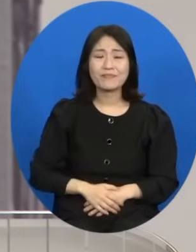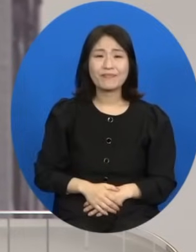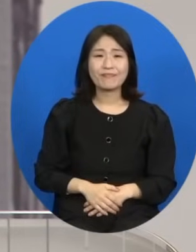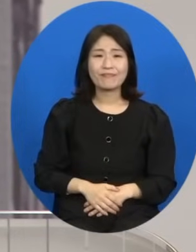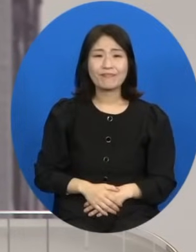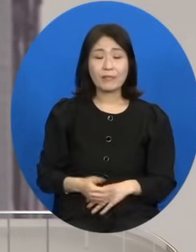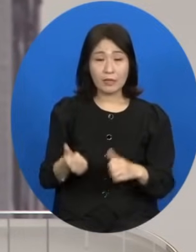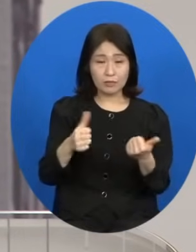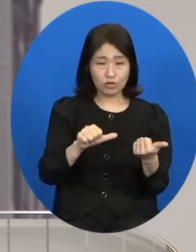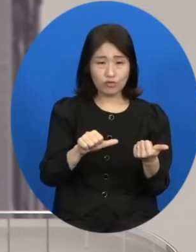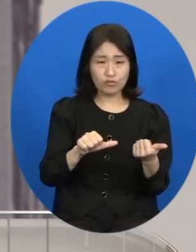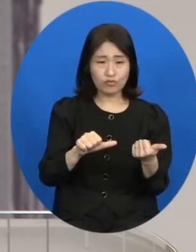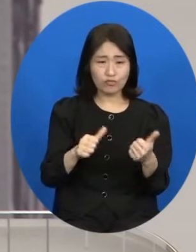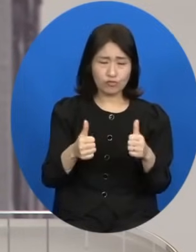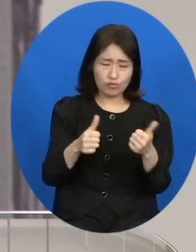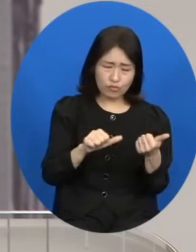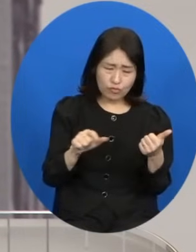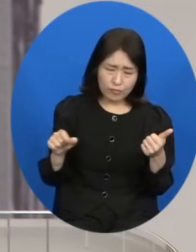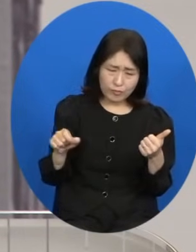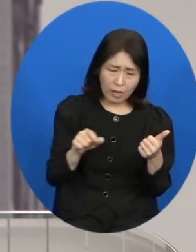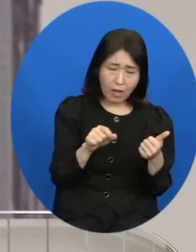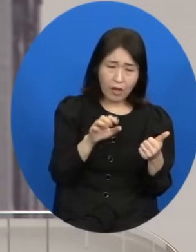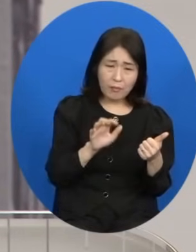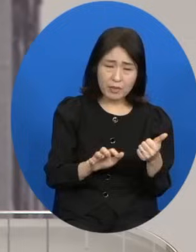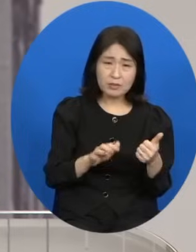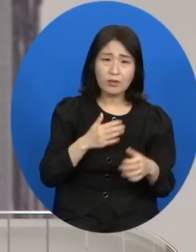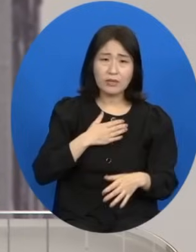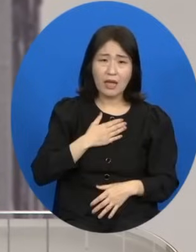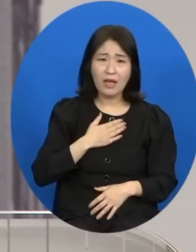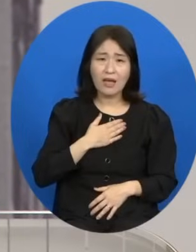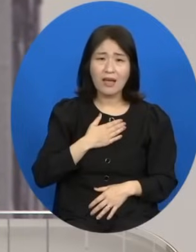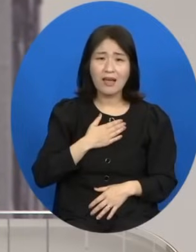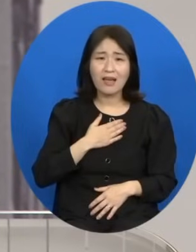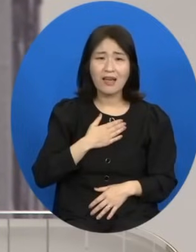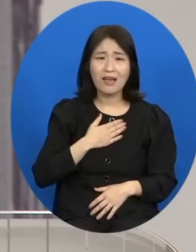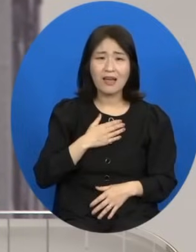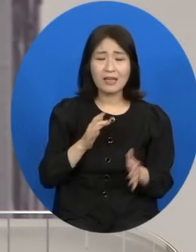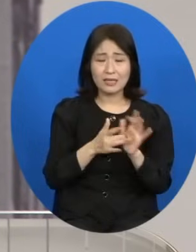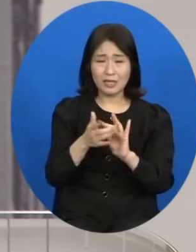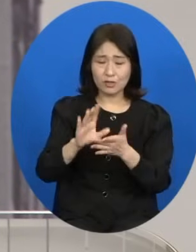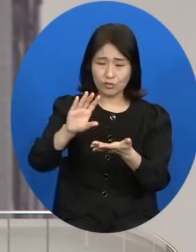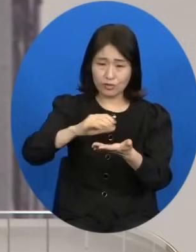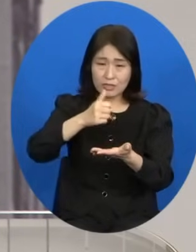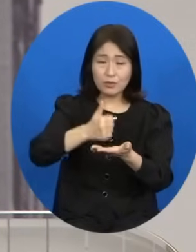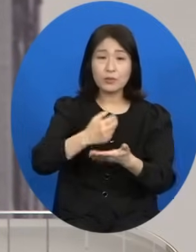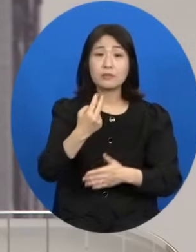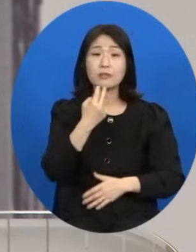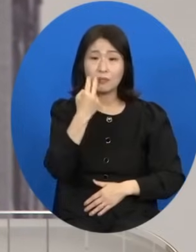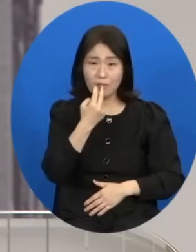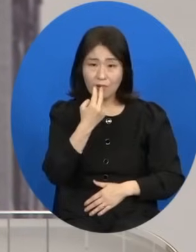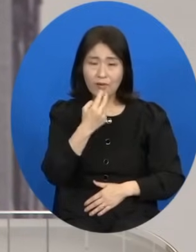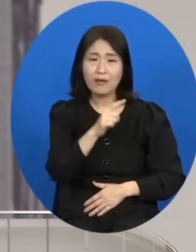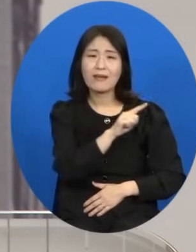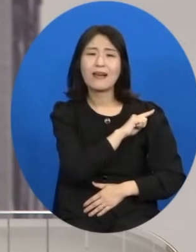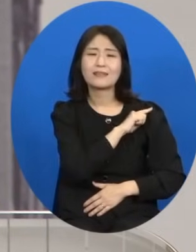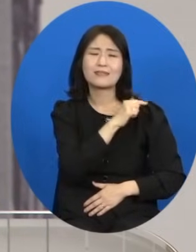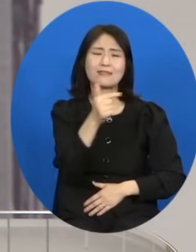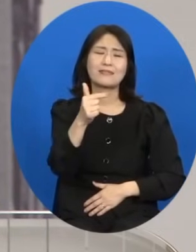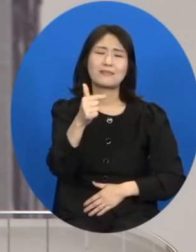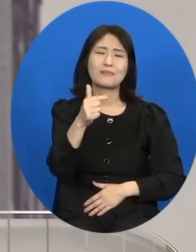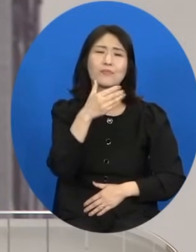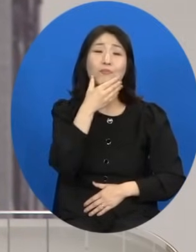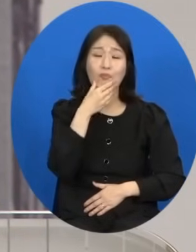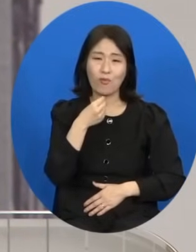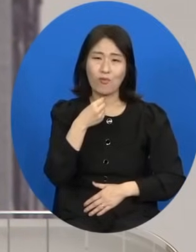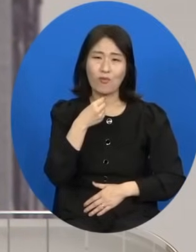보면요 사망설 계신 예수 그리스의 그 부 생명이 가장 큰 복임을 여러분 고백하게